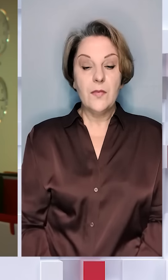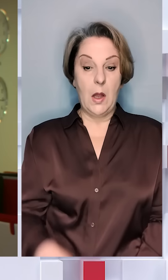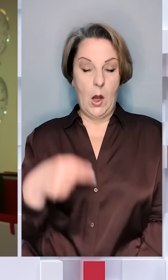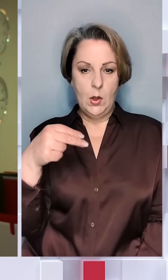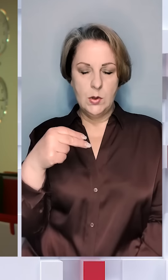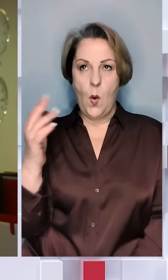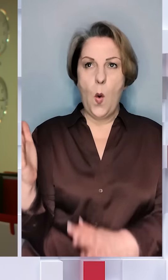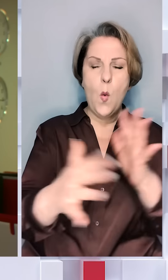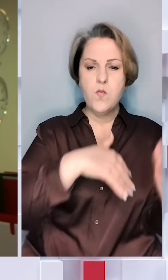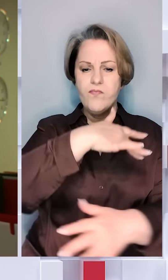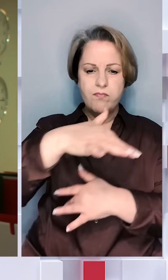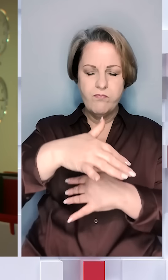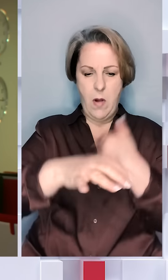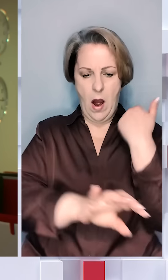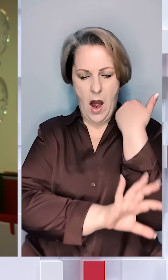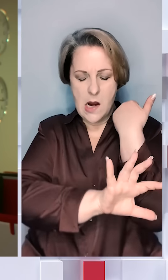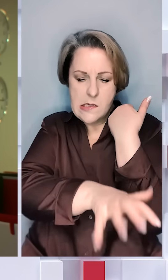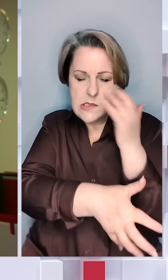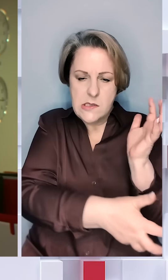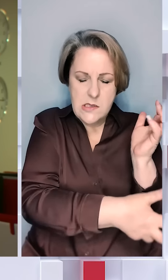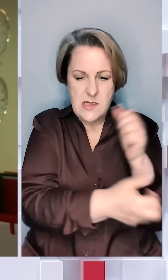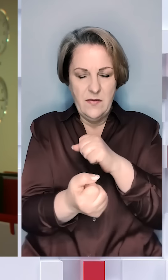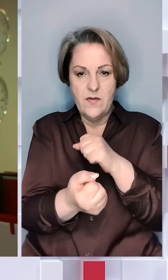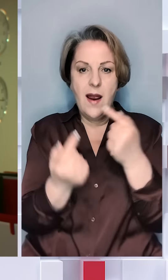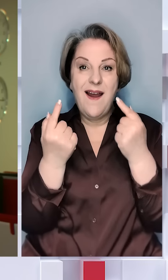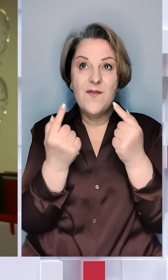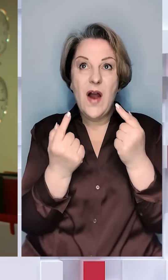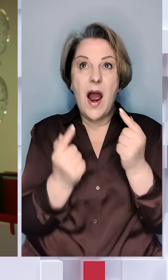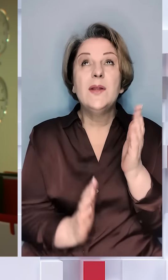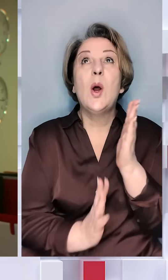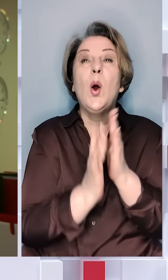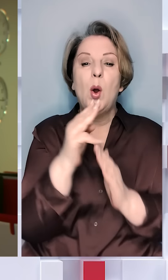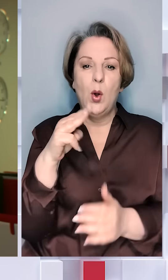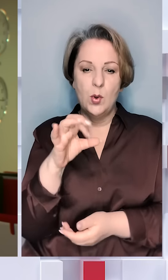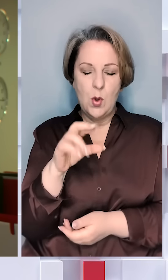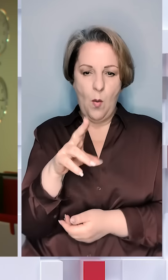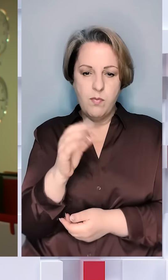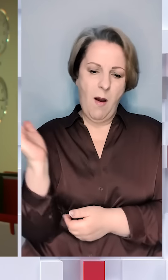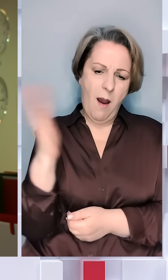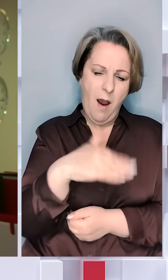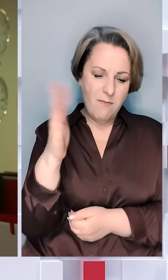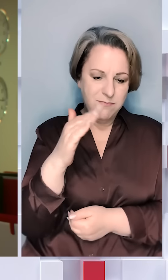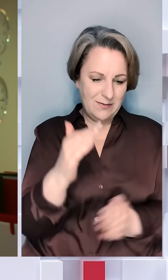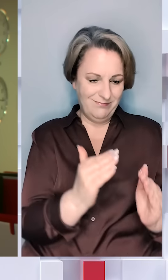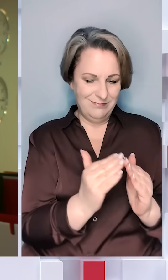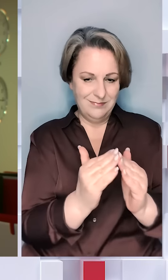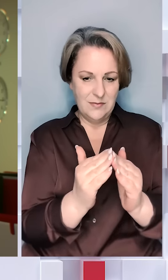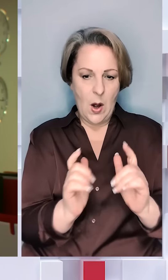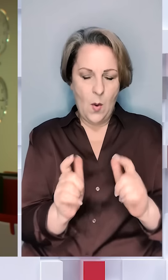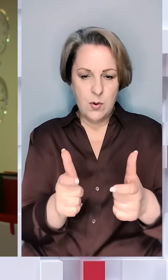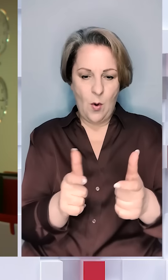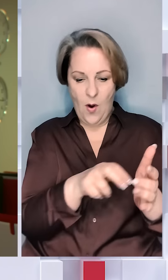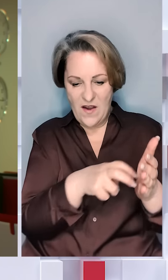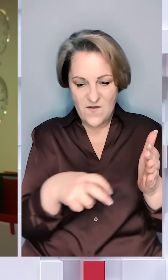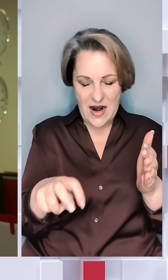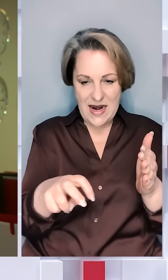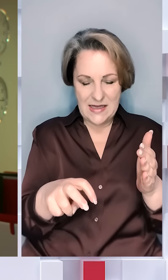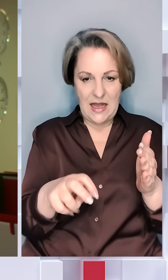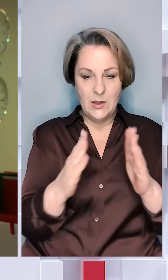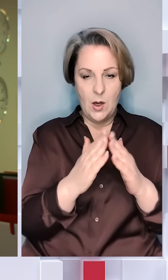А у Запоріжжі буревій із корінням повиривав велетенські тополі. Вони падали на багатоповерхівки та блокували виходи